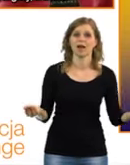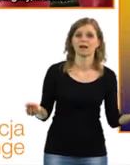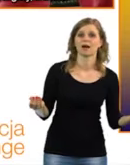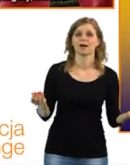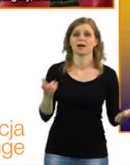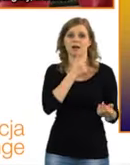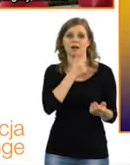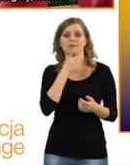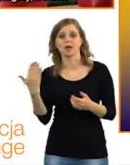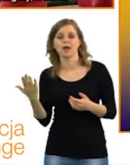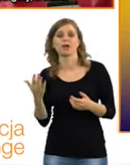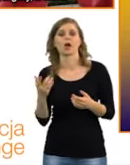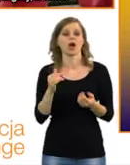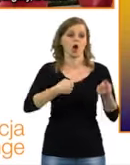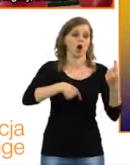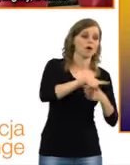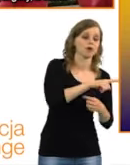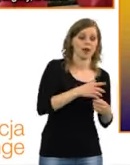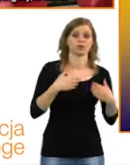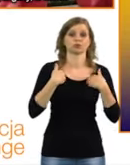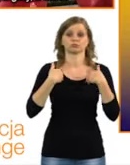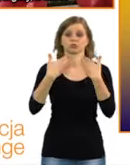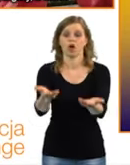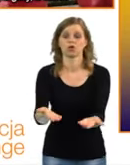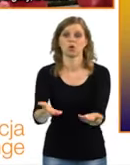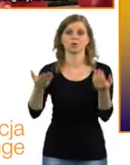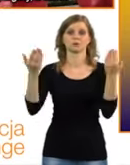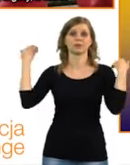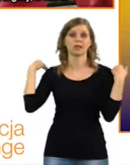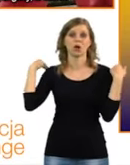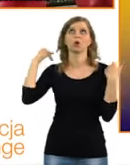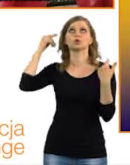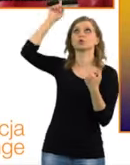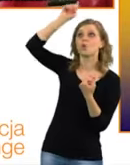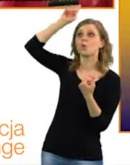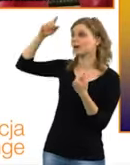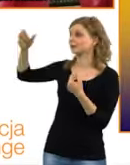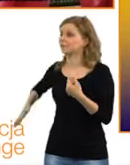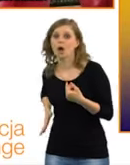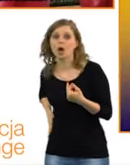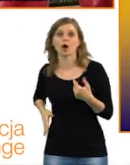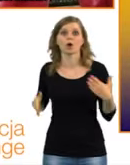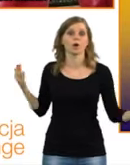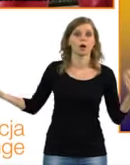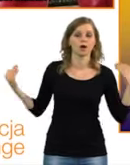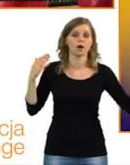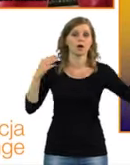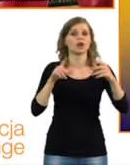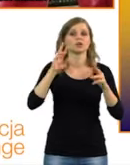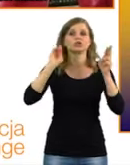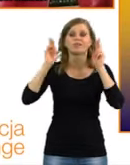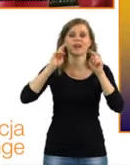nie odwrócimy. Natomiast z przodu, z tyłu, z góry, z boku, te dźwięki, które dochodzą,